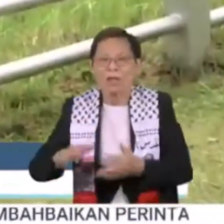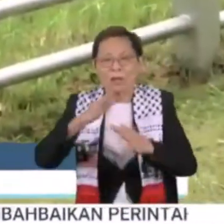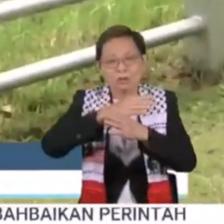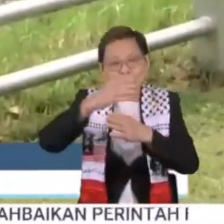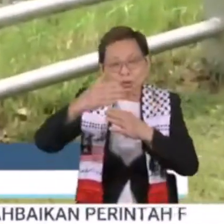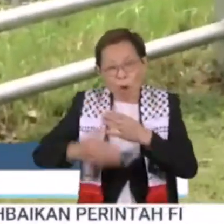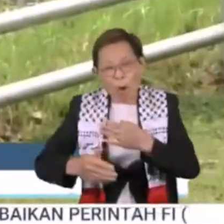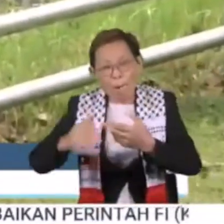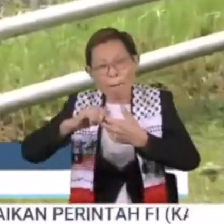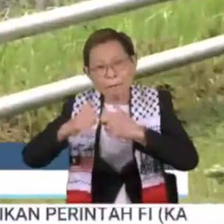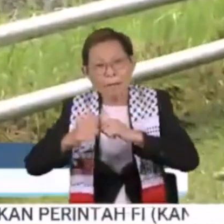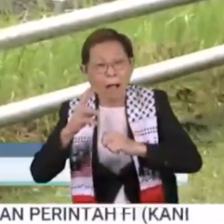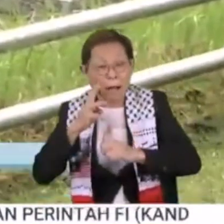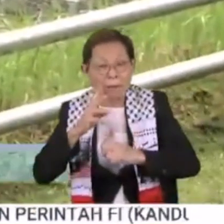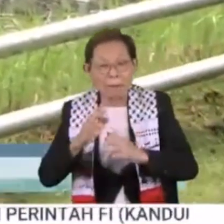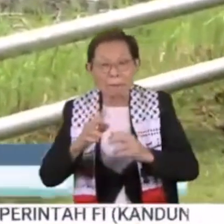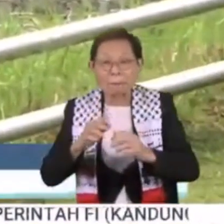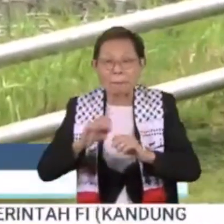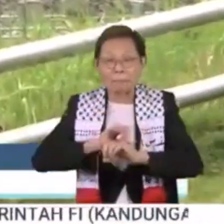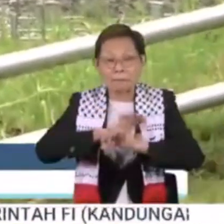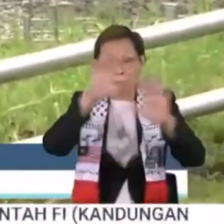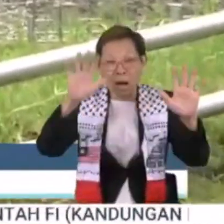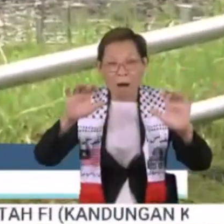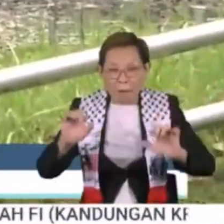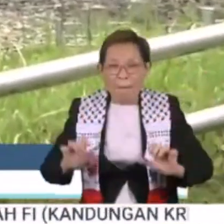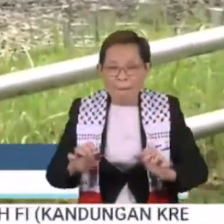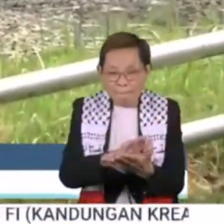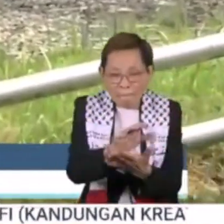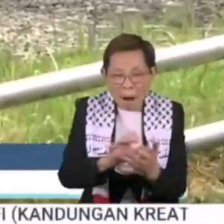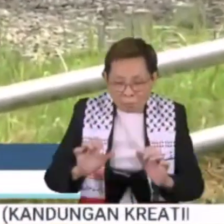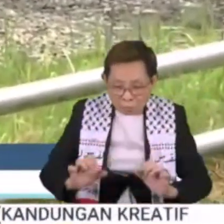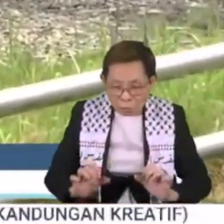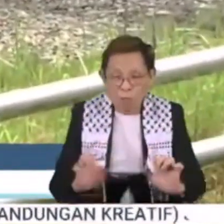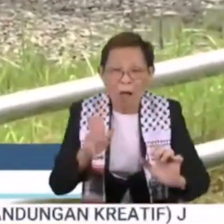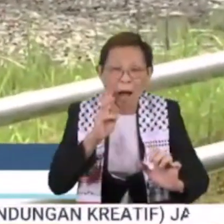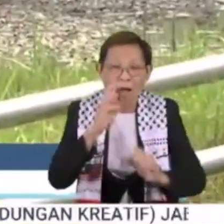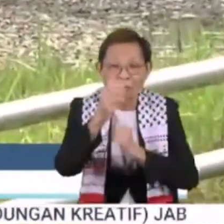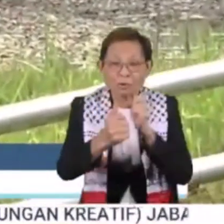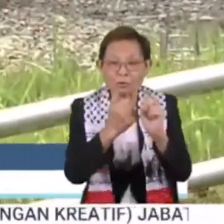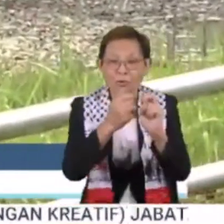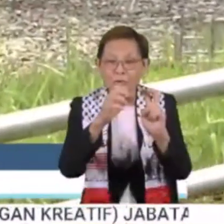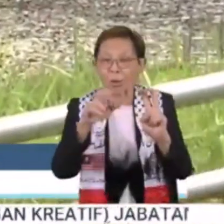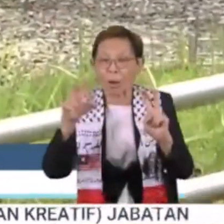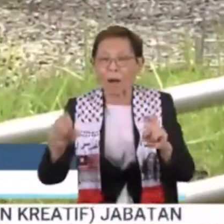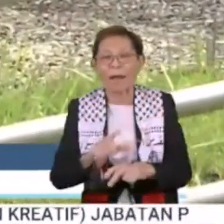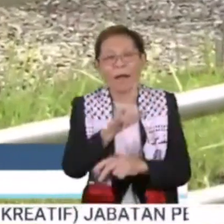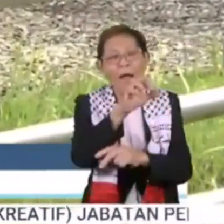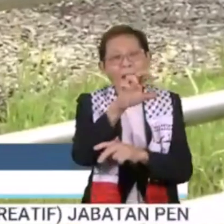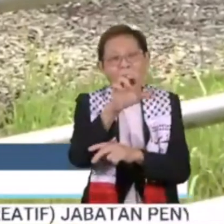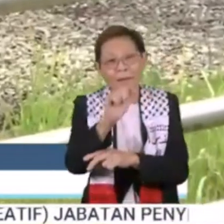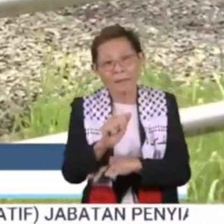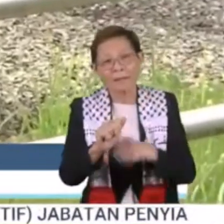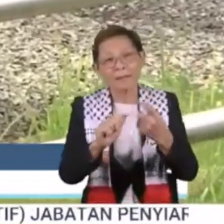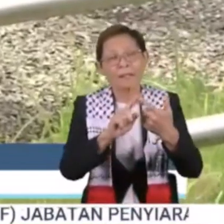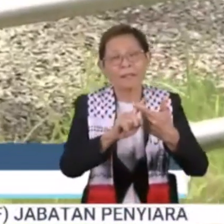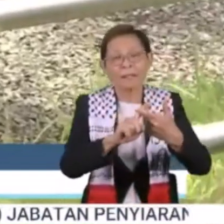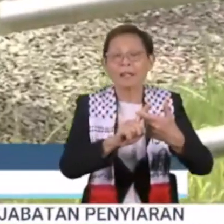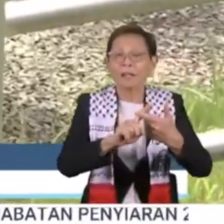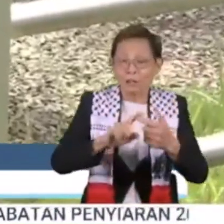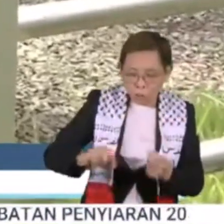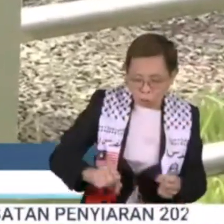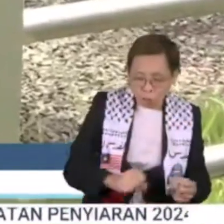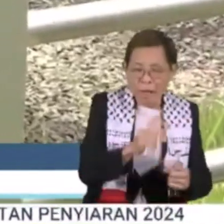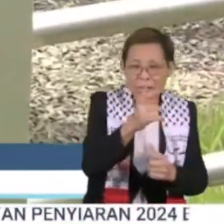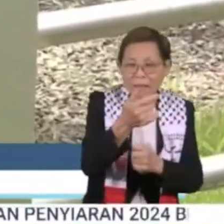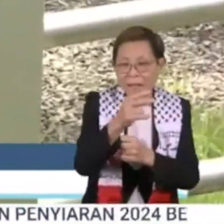sangat jelas. Pelan kontingensi air 2030, pakej 12A LRA, LRA Kompak Sungai